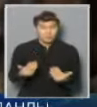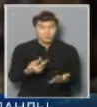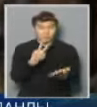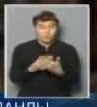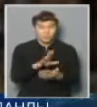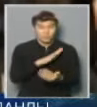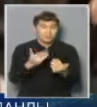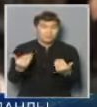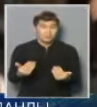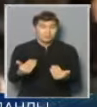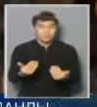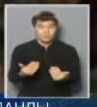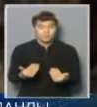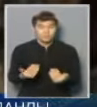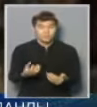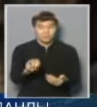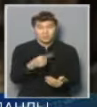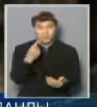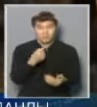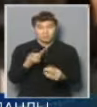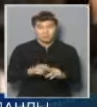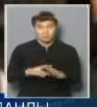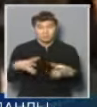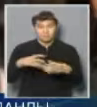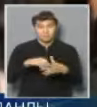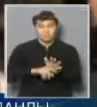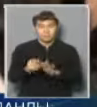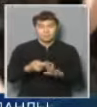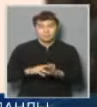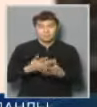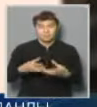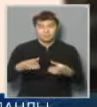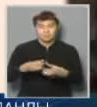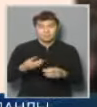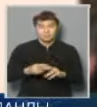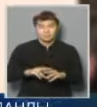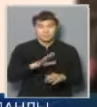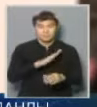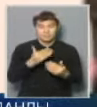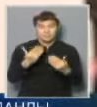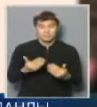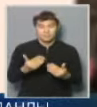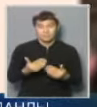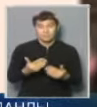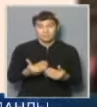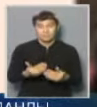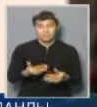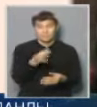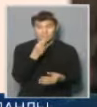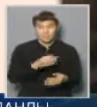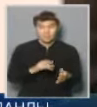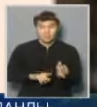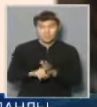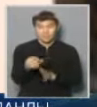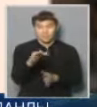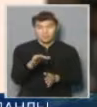Көбісі мына тағы да айтып отырмын, кеден өткен кезде, салық төлеген кезде, сол салада істейтін жауапты